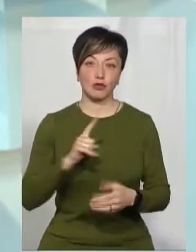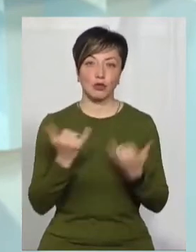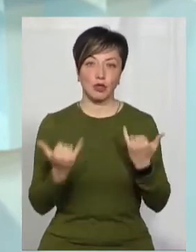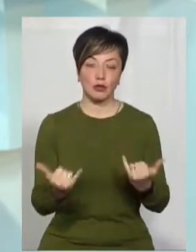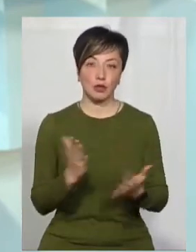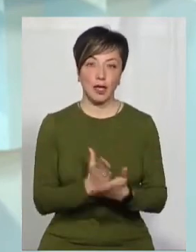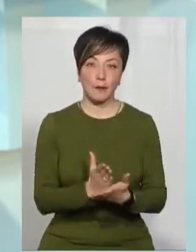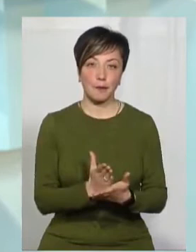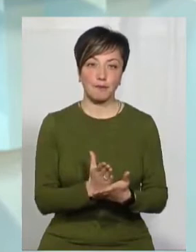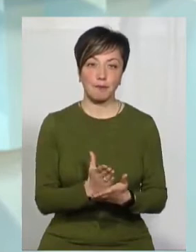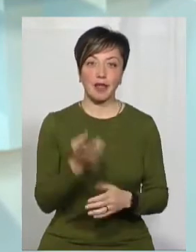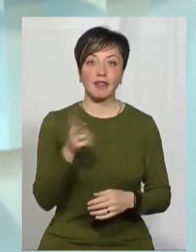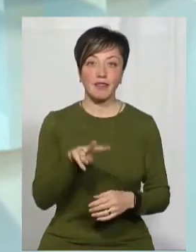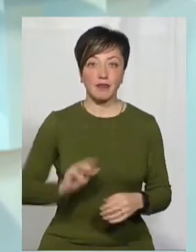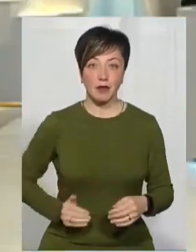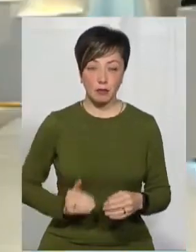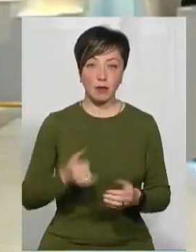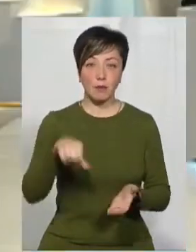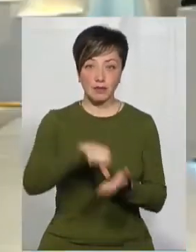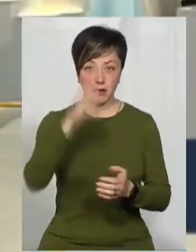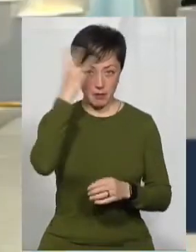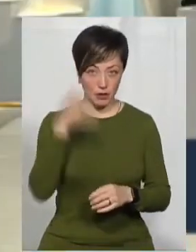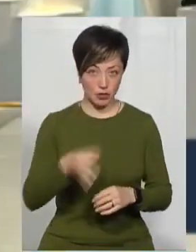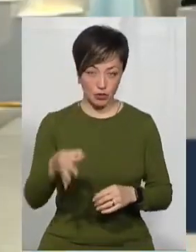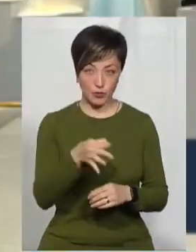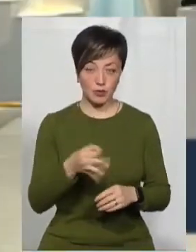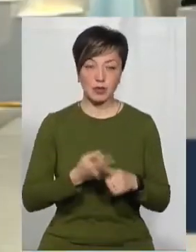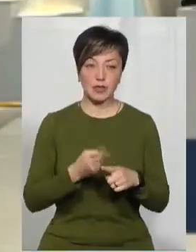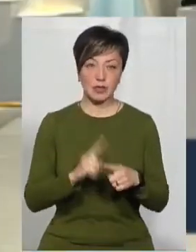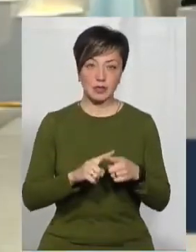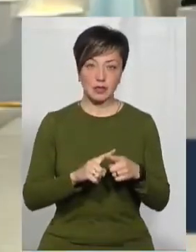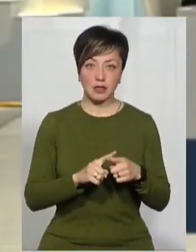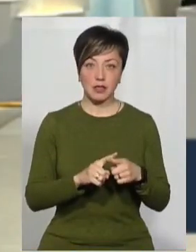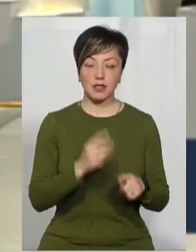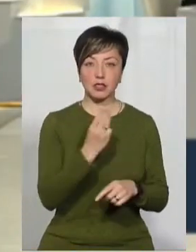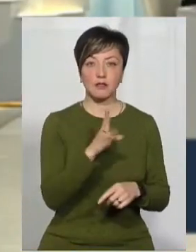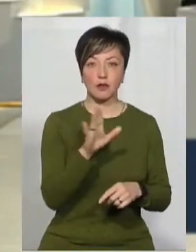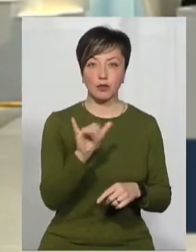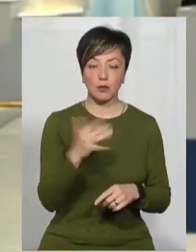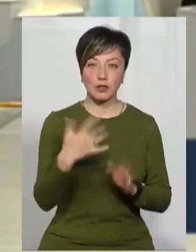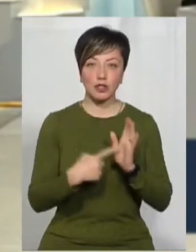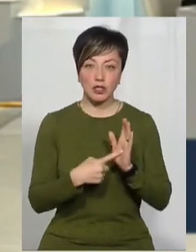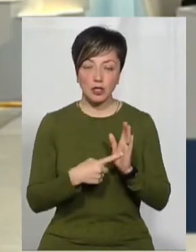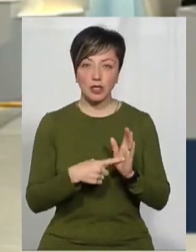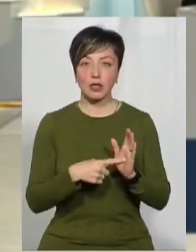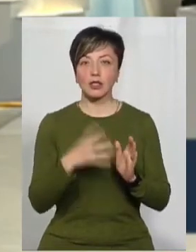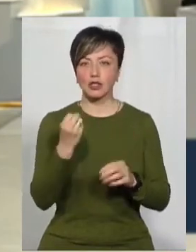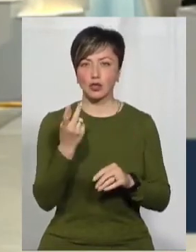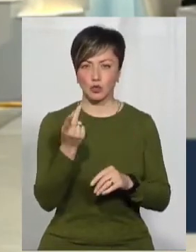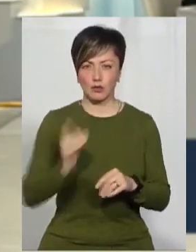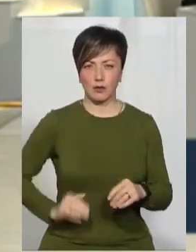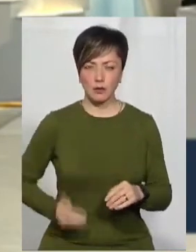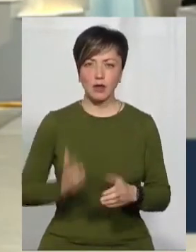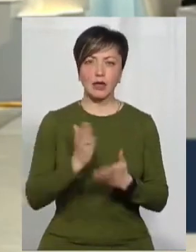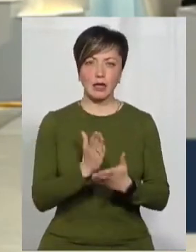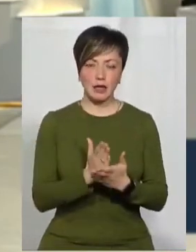є на сьогоднішній день дві підрядних організації, які представляють Хмельниччину. Це ж Хмельницький ШБУ 56 і компанія ТОВ СТЛ Люсем. Є в